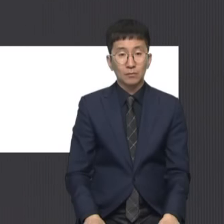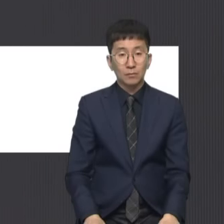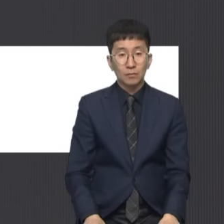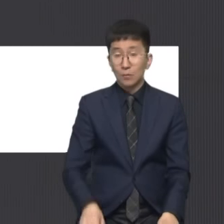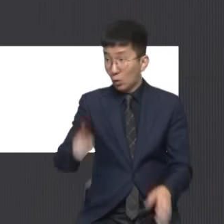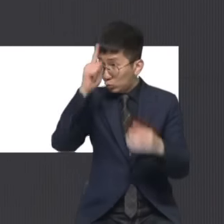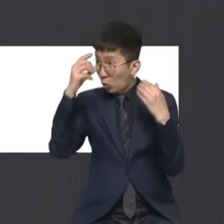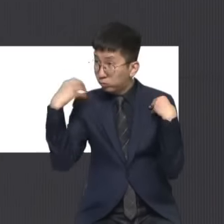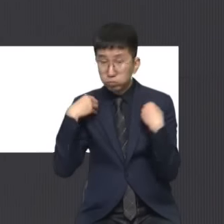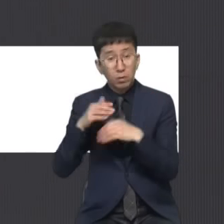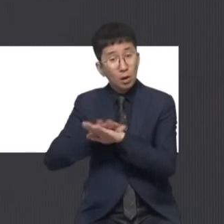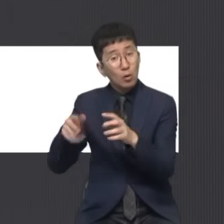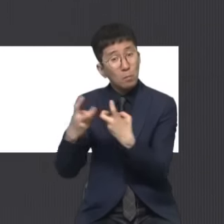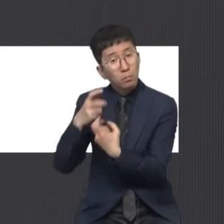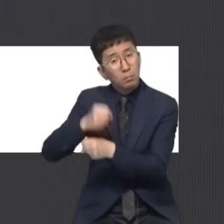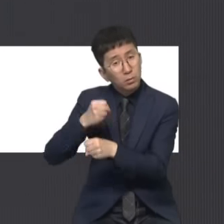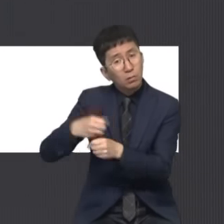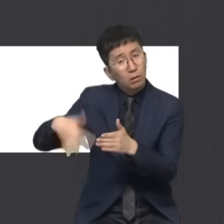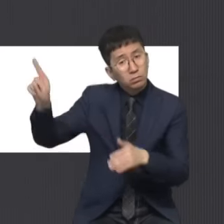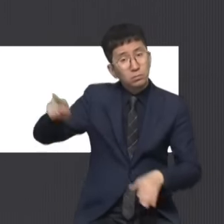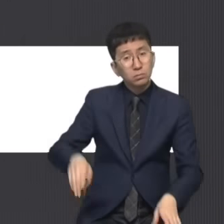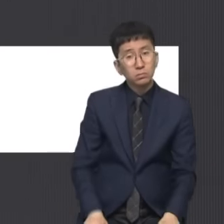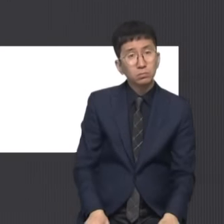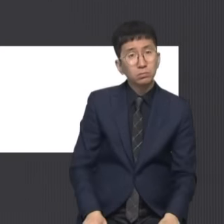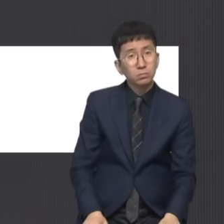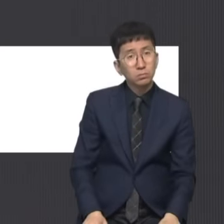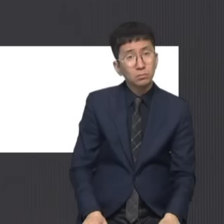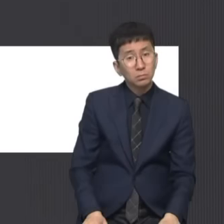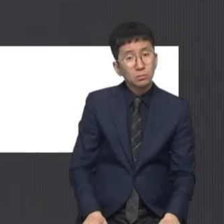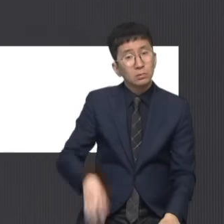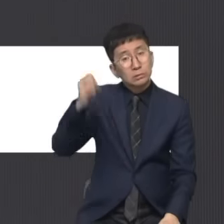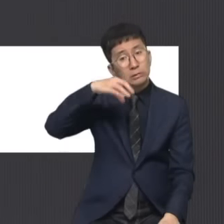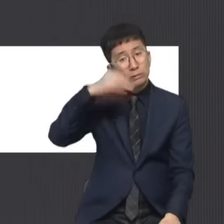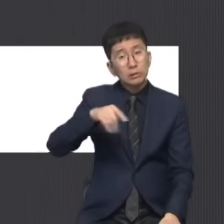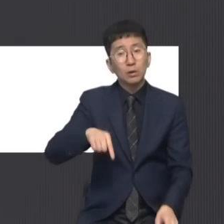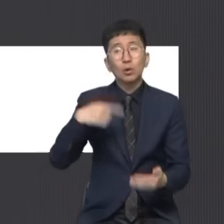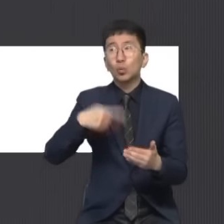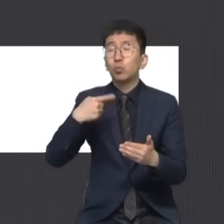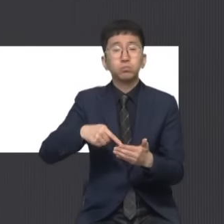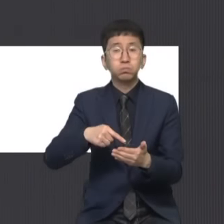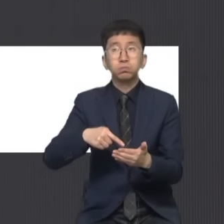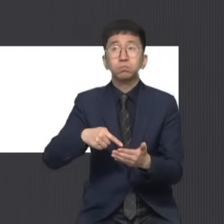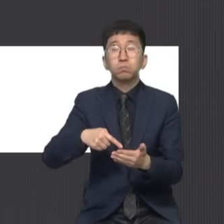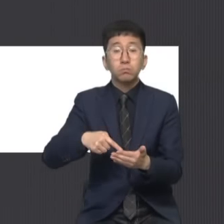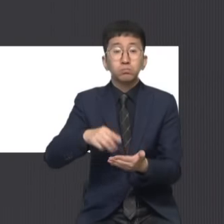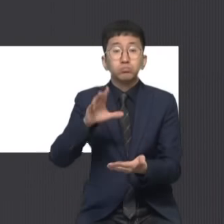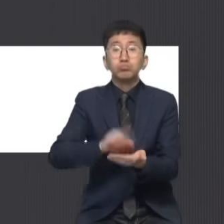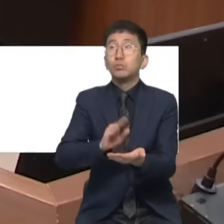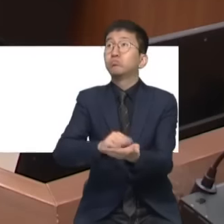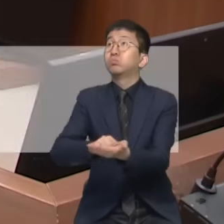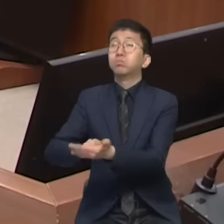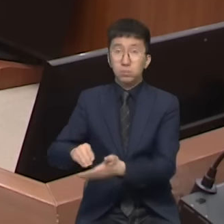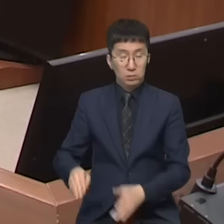그 대책을 고민을 해보셔야 될것 같습니다. 정부는 왜 무작정 교육의 붕괴를 일으킬 만한 이러한 거대한